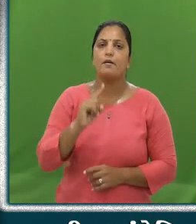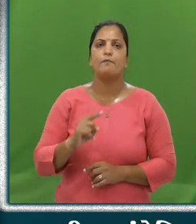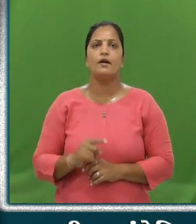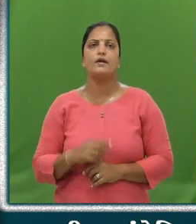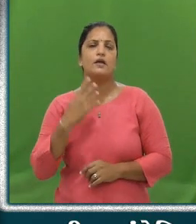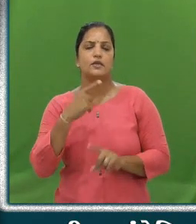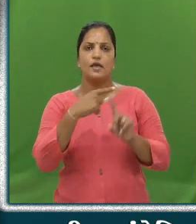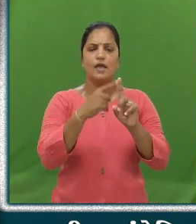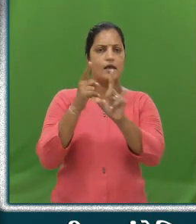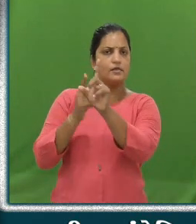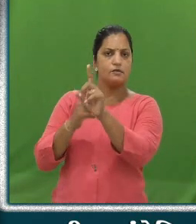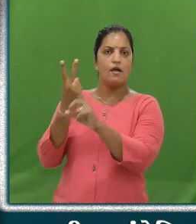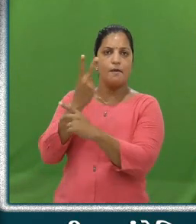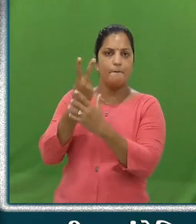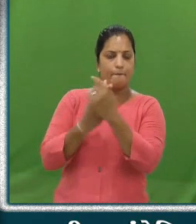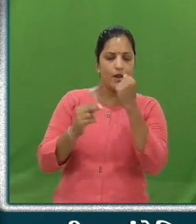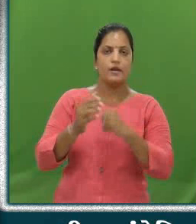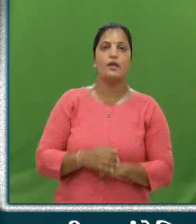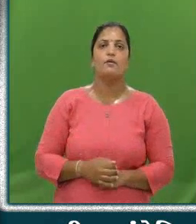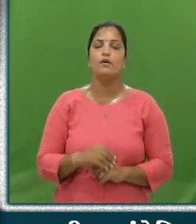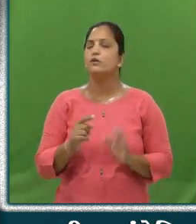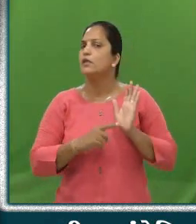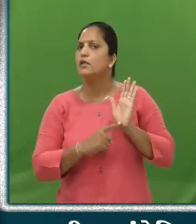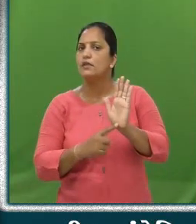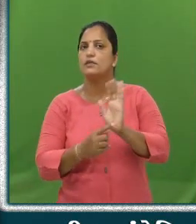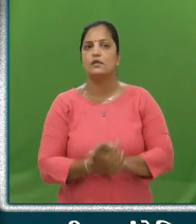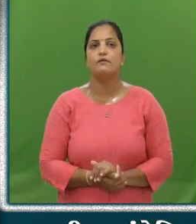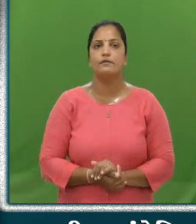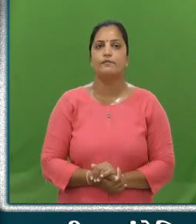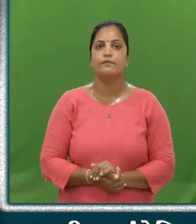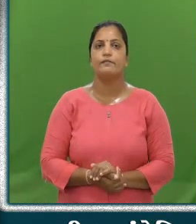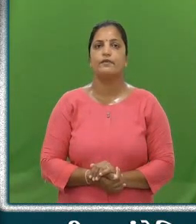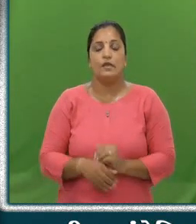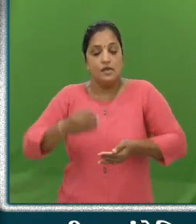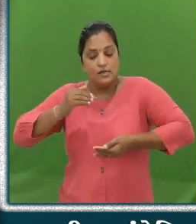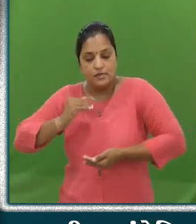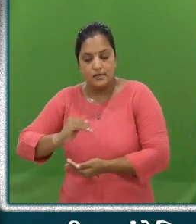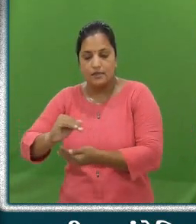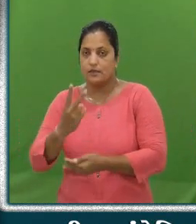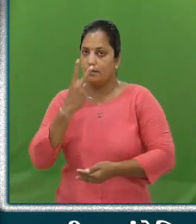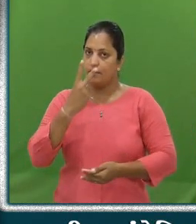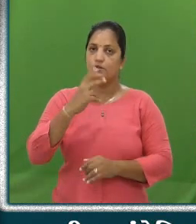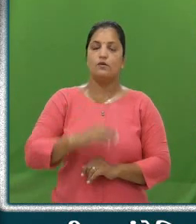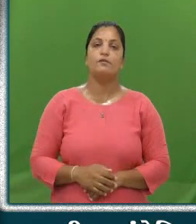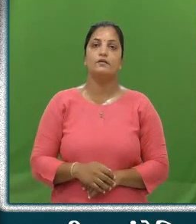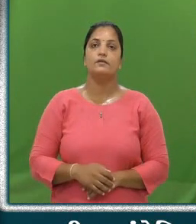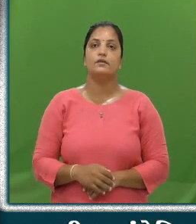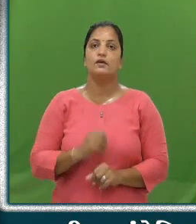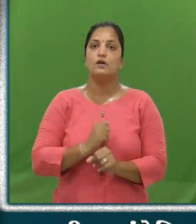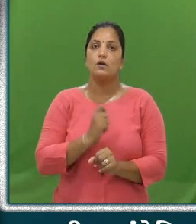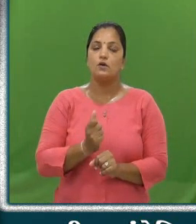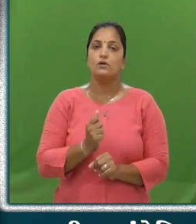જોવા મળ્યા હતા એટલા જ રંગસૂત્રો જે છે શું થશે તો સંતતિમાં જોવા મળશે